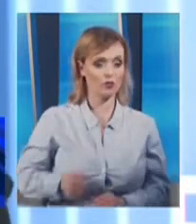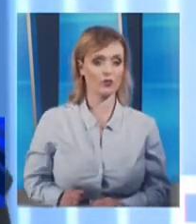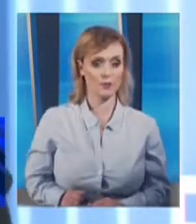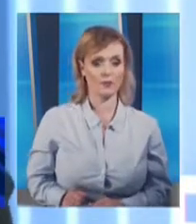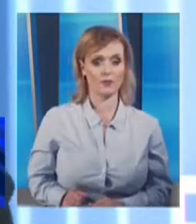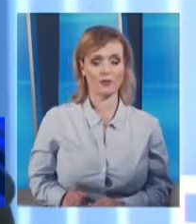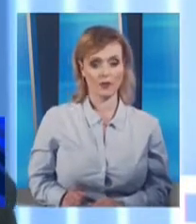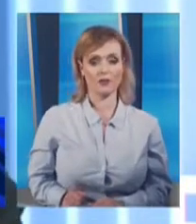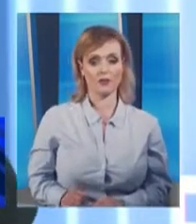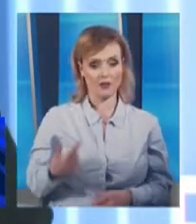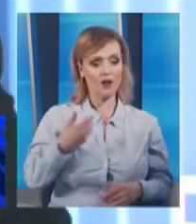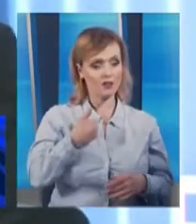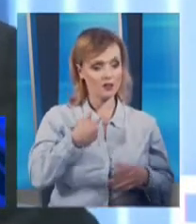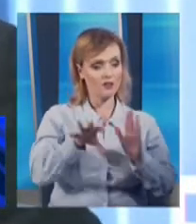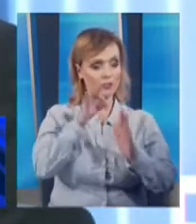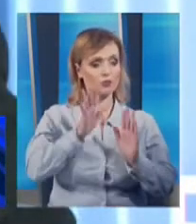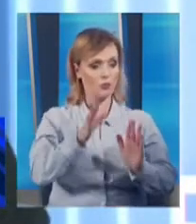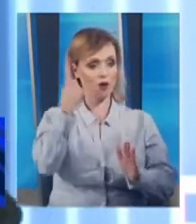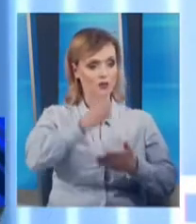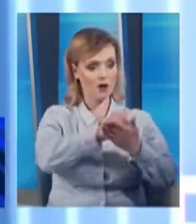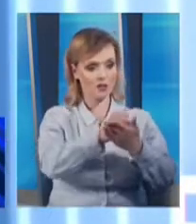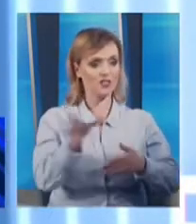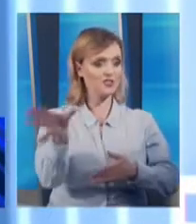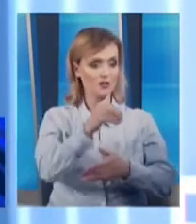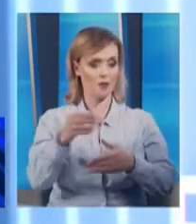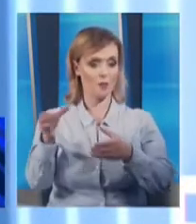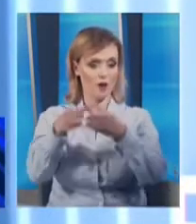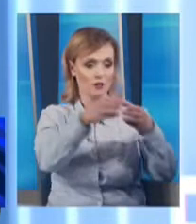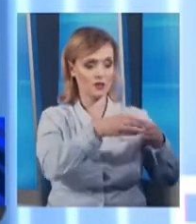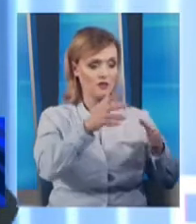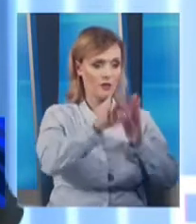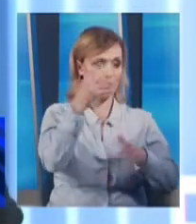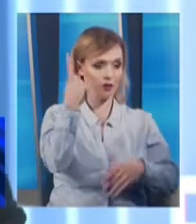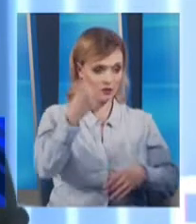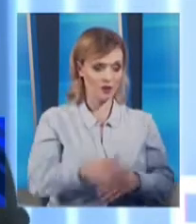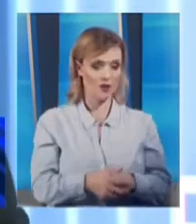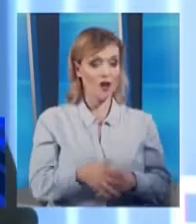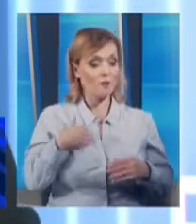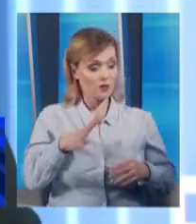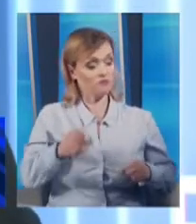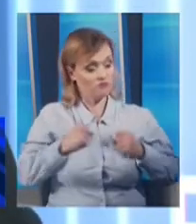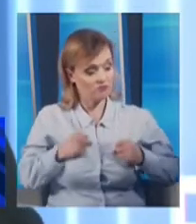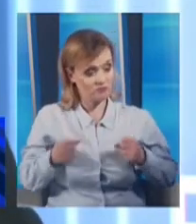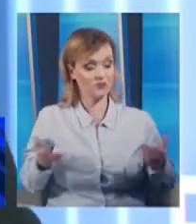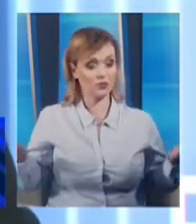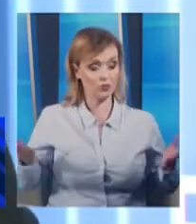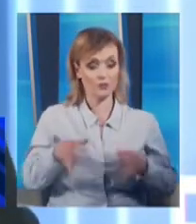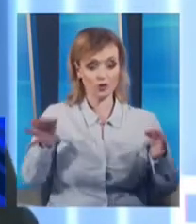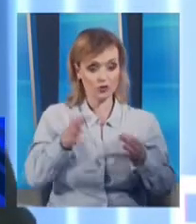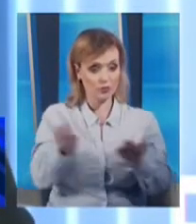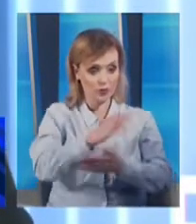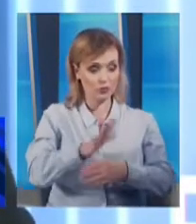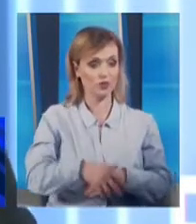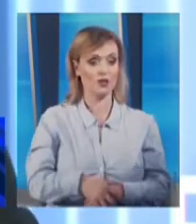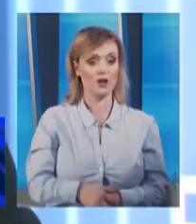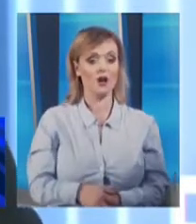care încă nu sunt eliberate din captivitate cu toate, noi acționăm. Noi am fost cei care am contestat în instanța de judecată în